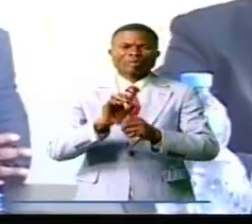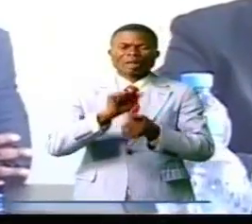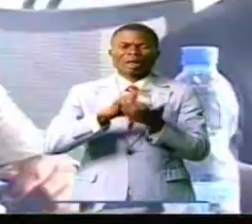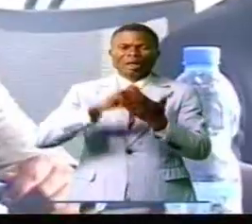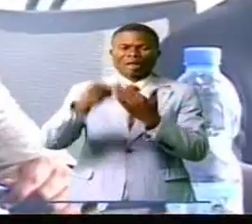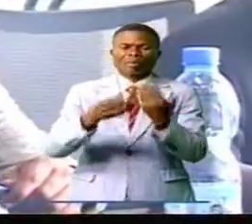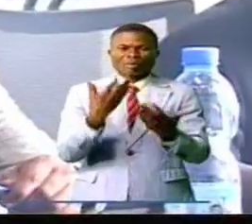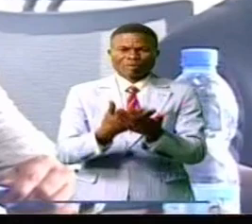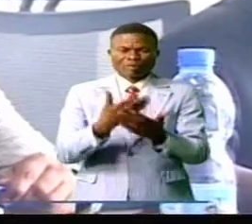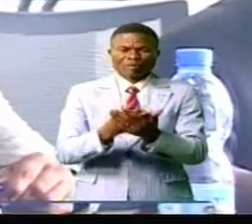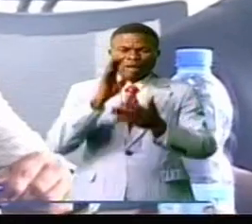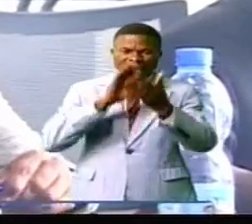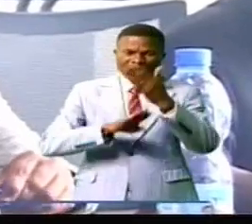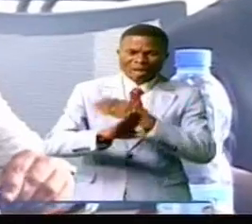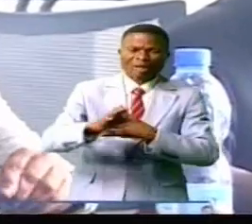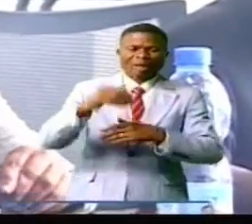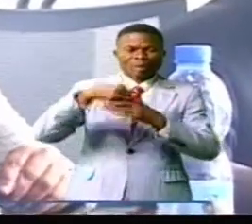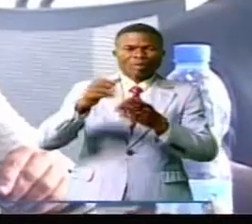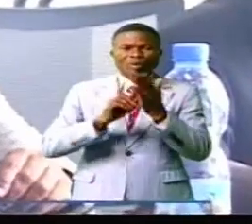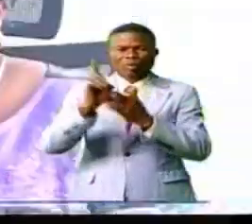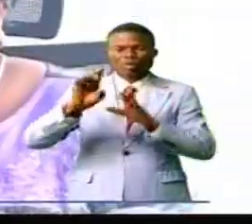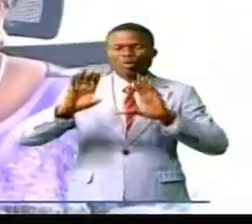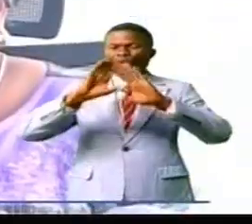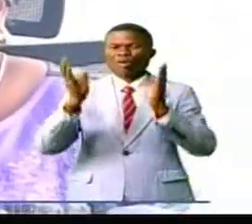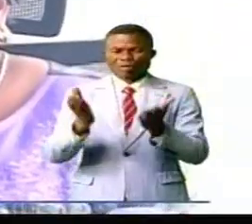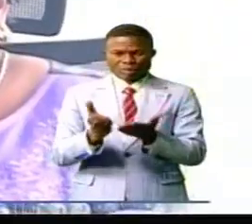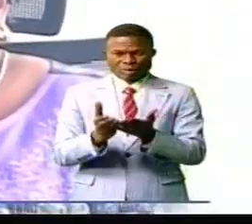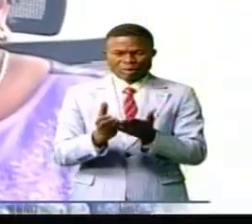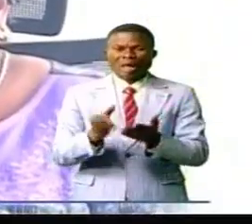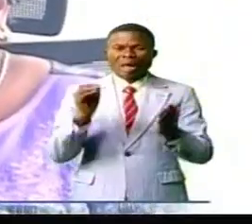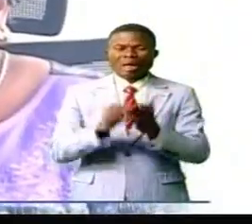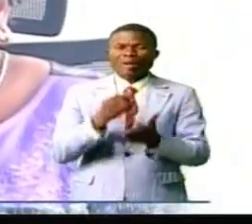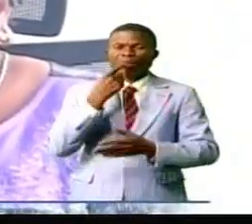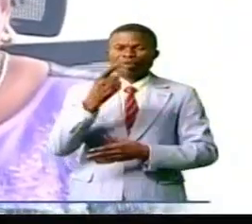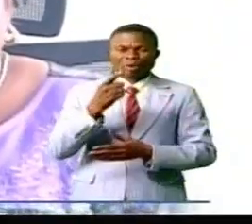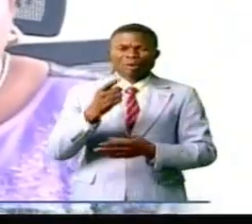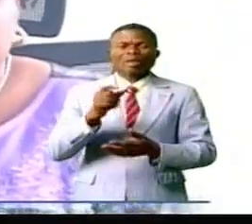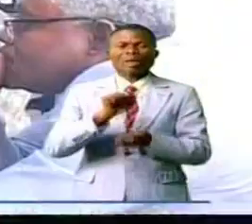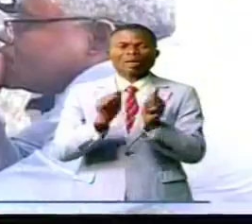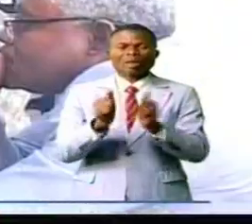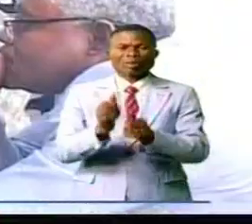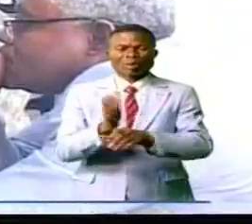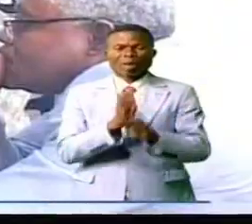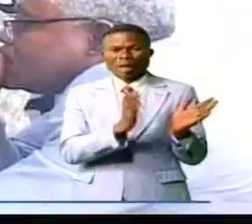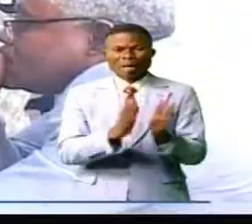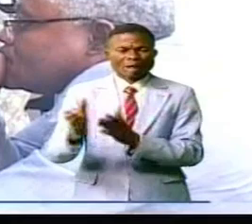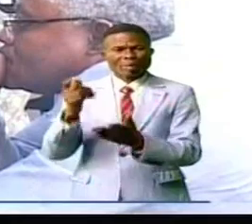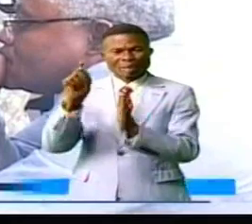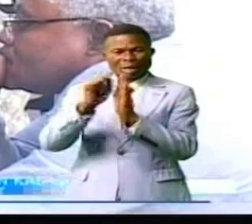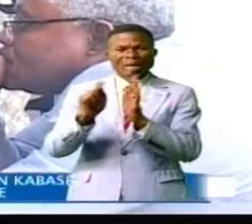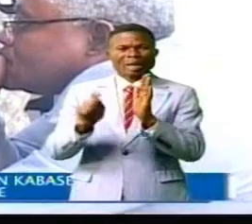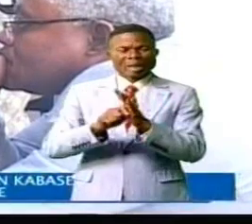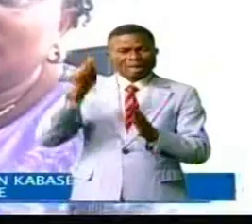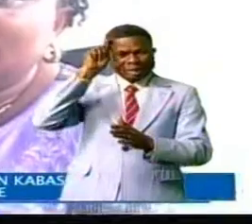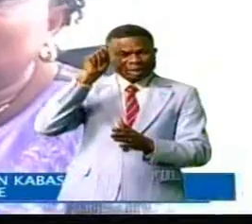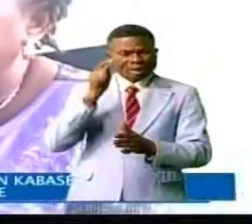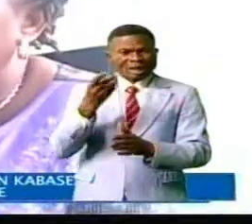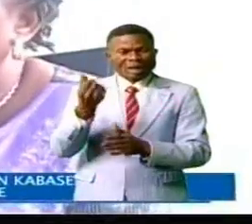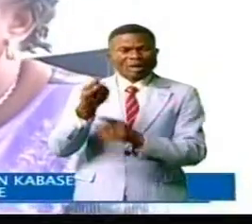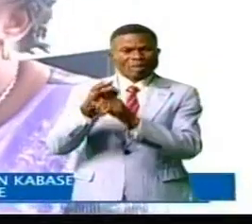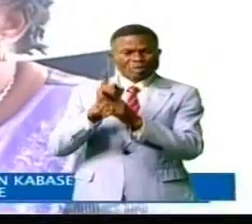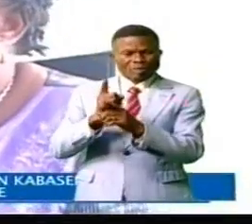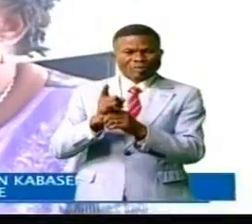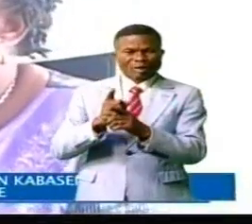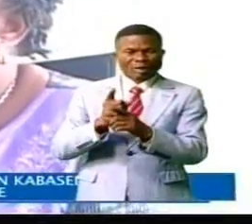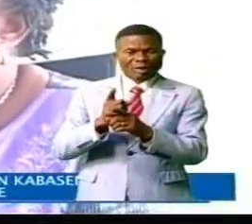dirigeance intégrés pour le développement communautaire. Signalons que le processus d'élaboration des textes a été financé